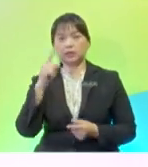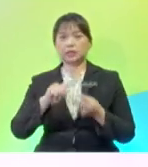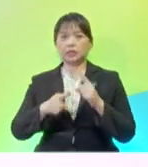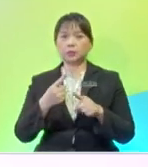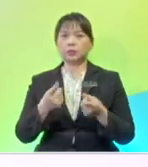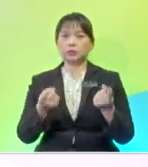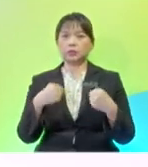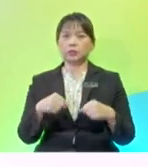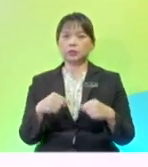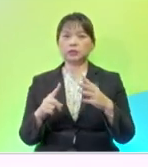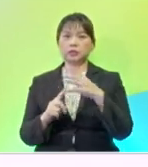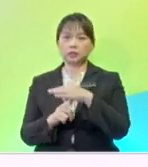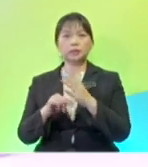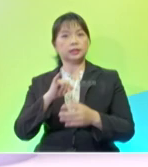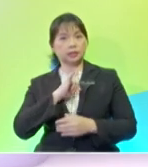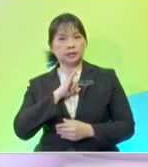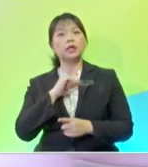ke gerai saya eh